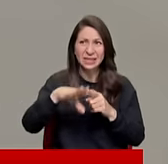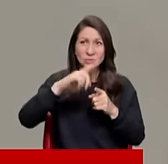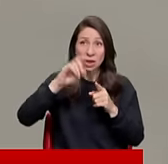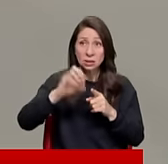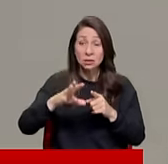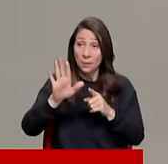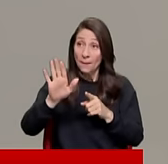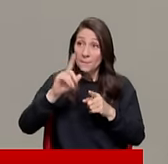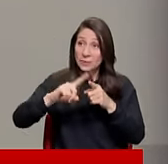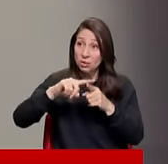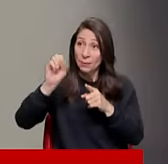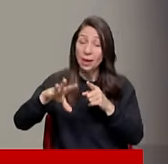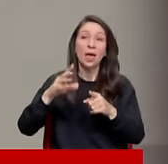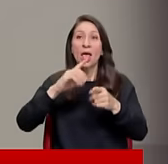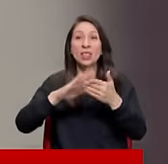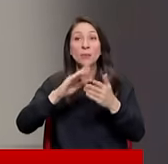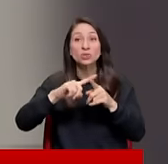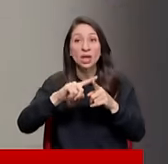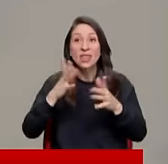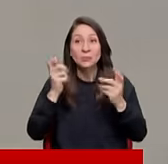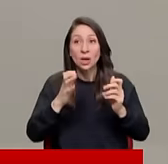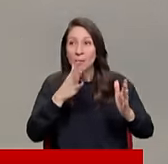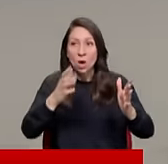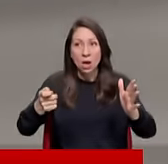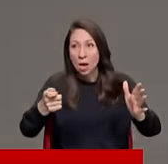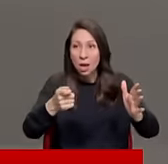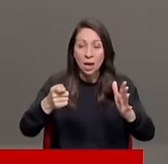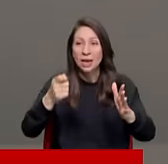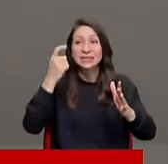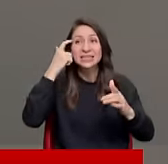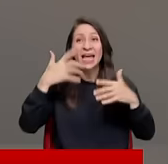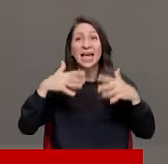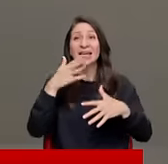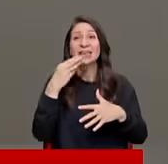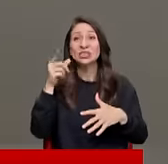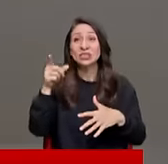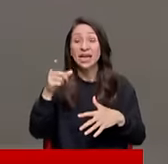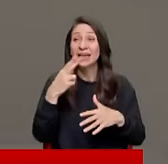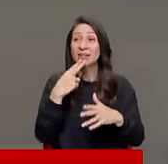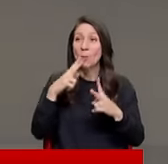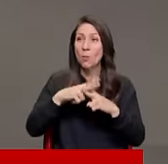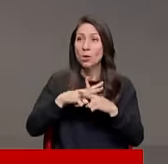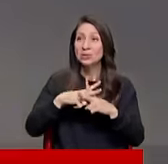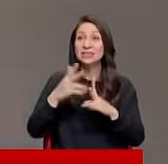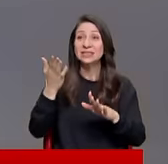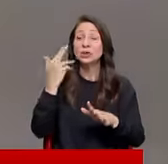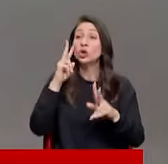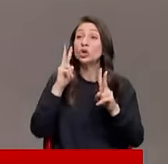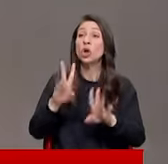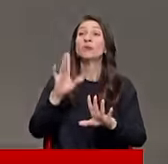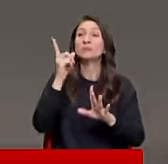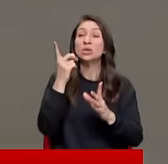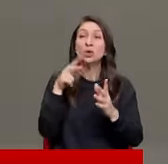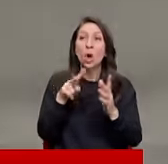Bıçağı, tamam, fırlat bıçağı. Elinde bıçak, ne yapacağını bilmiyordu. Zihinsel engelli gence kadın polis daha önce görülmemiş